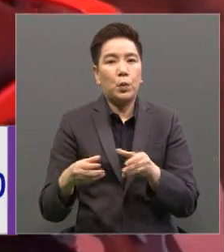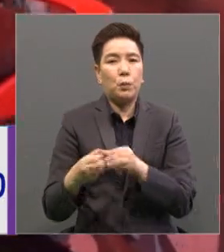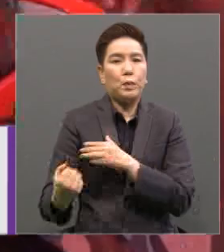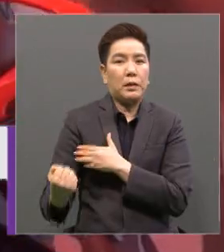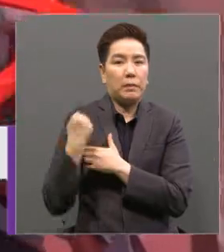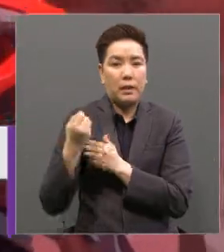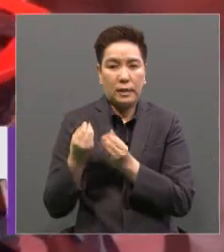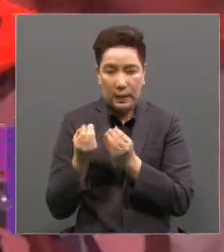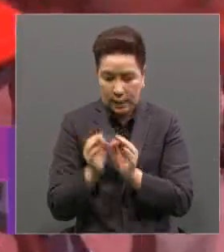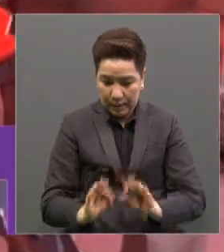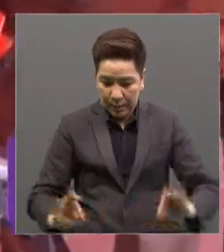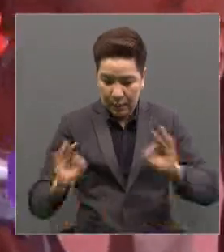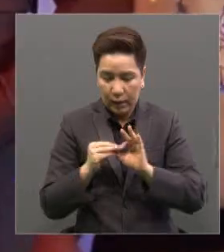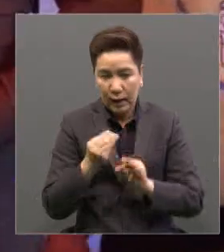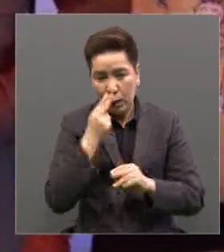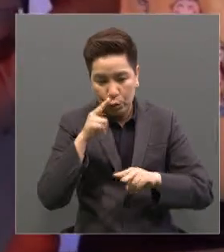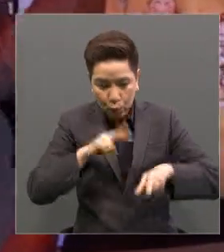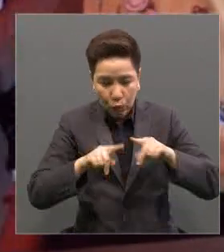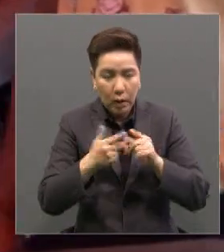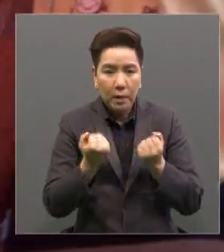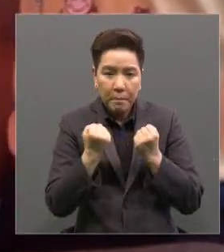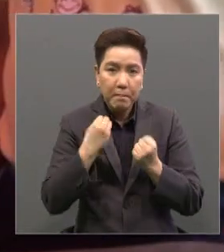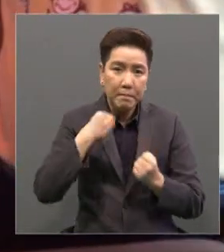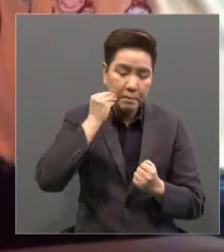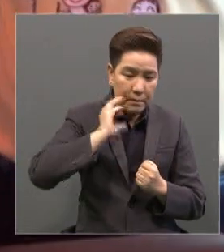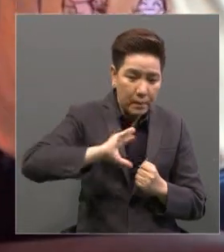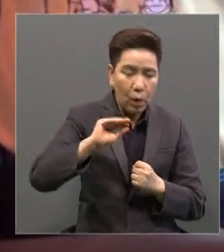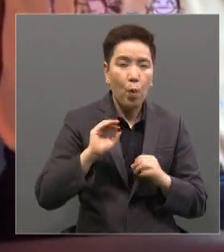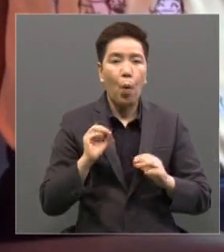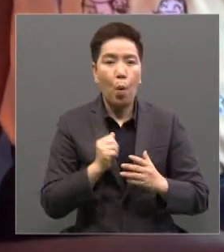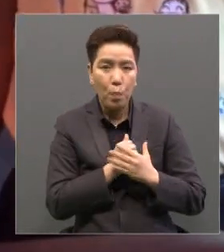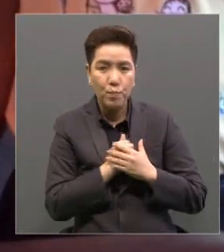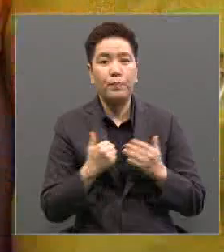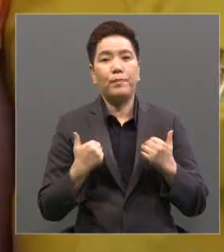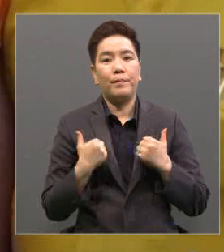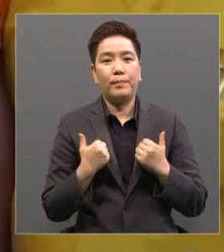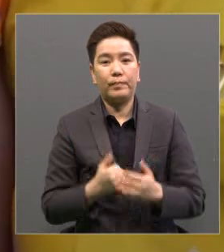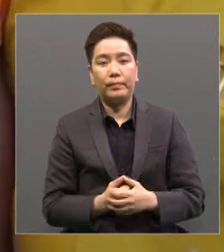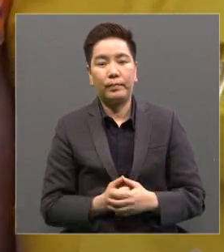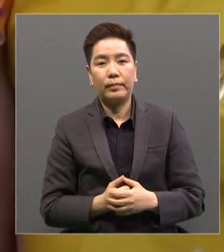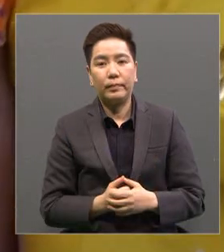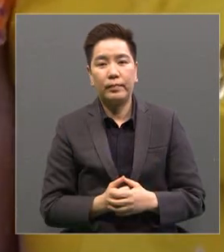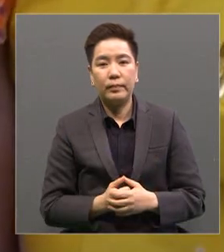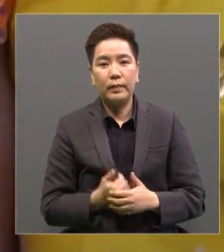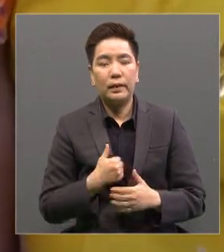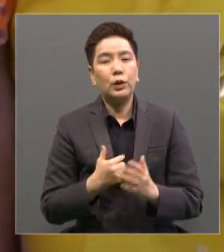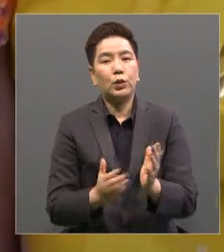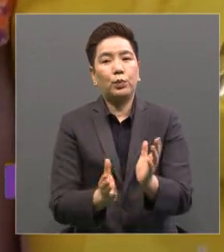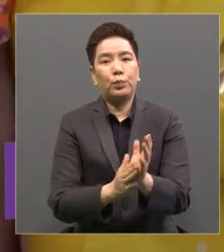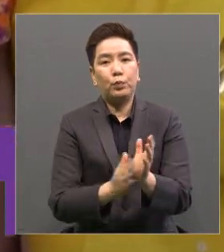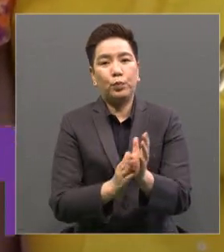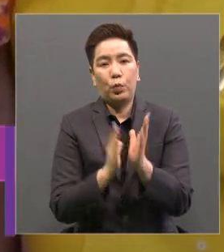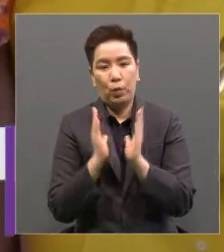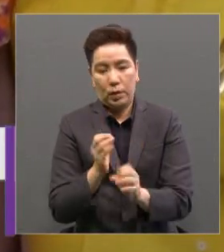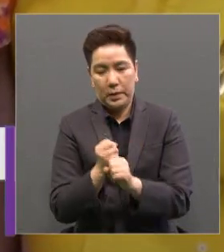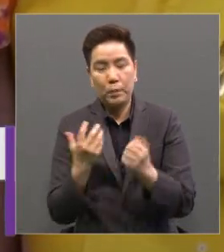ในการดูแลประชาชนระหว่างการเดินทางอย่างอบอุ่นนะครับก็ชื่นชมการทำงาน